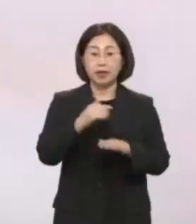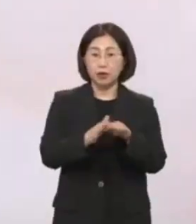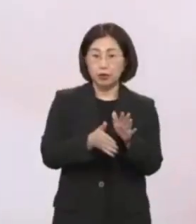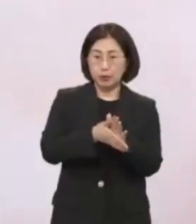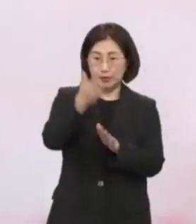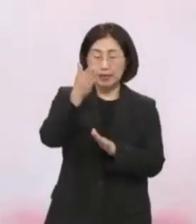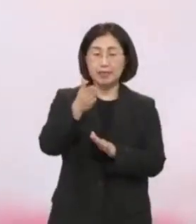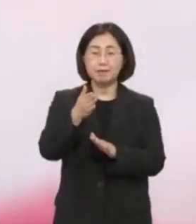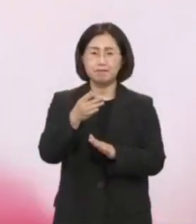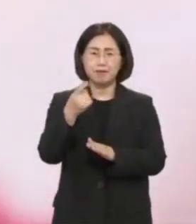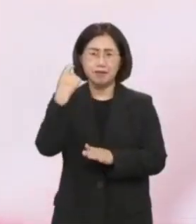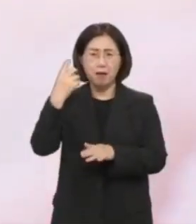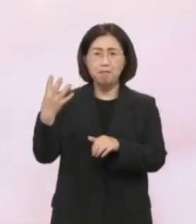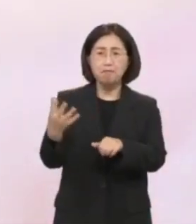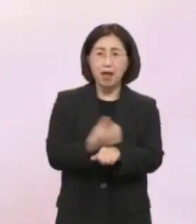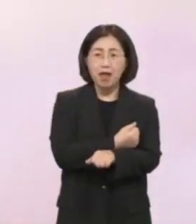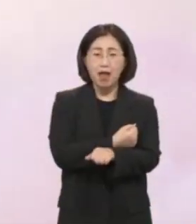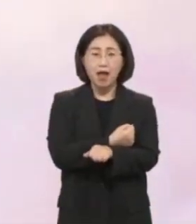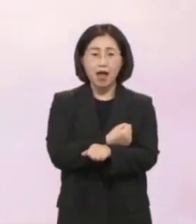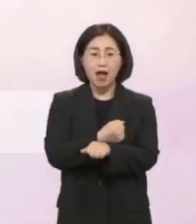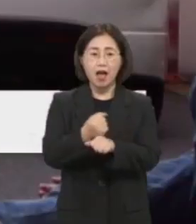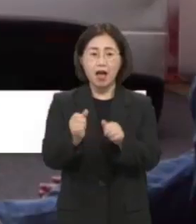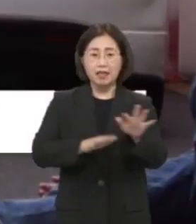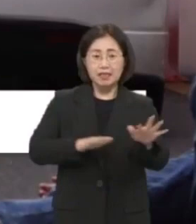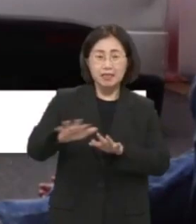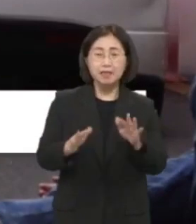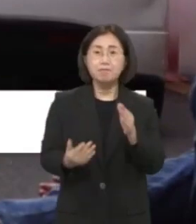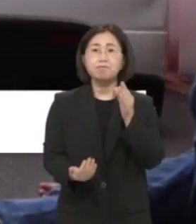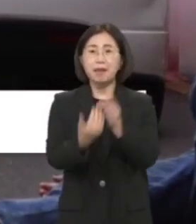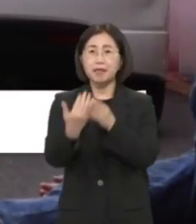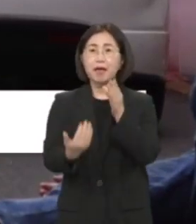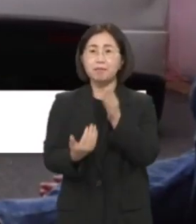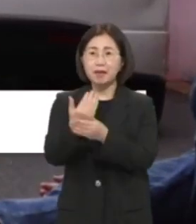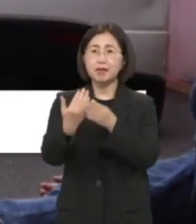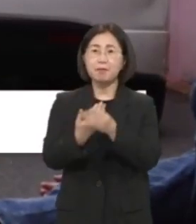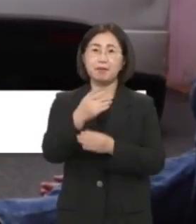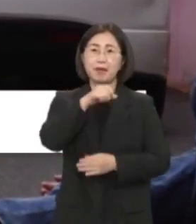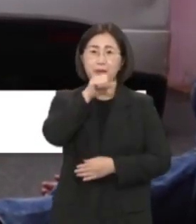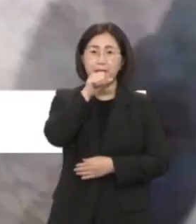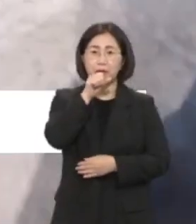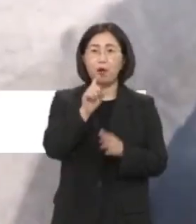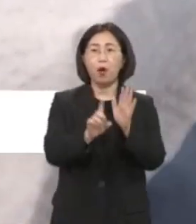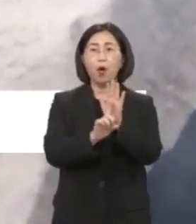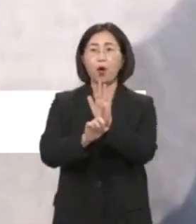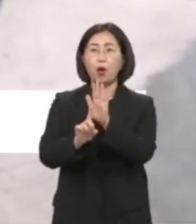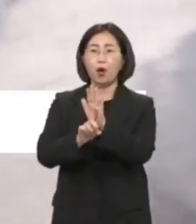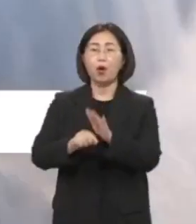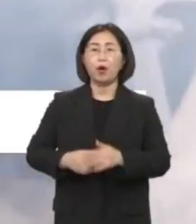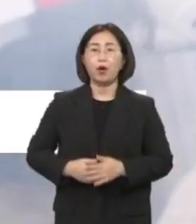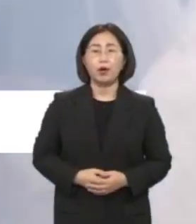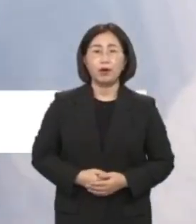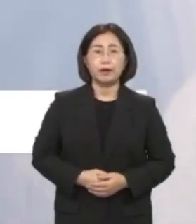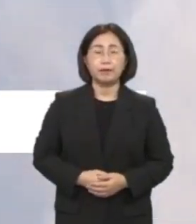대전도심 저녁에 굉음이 울려 퍼지고 지진 발생 재난 방송이 반복됩니다.